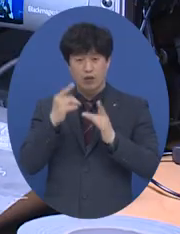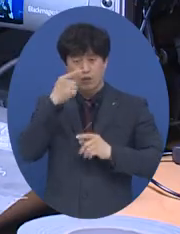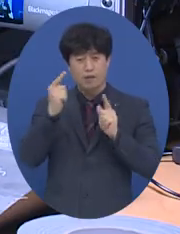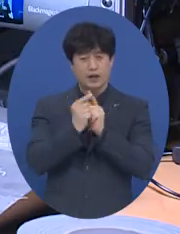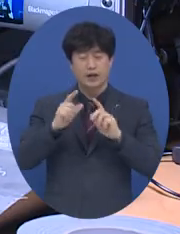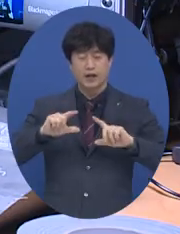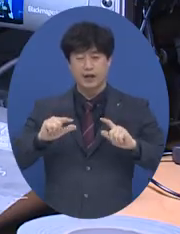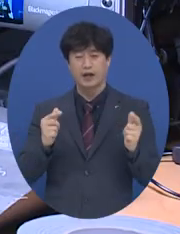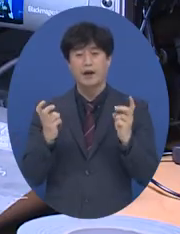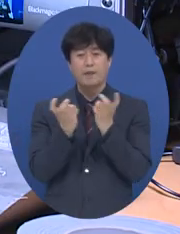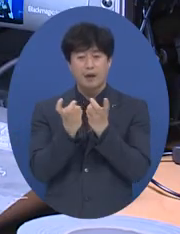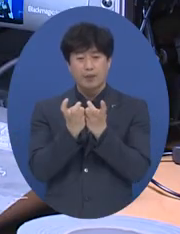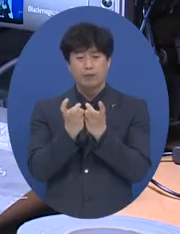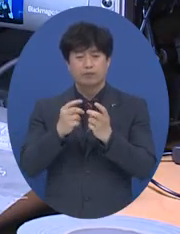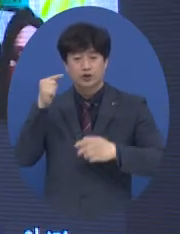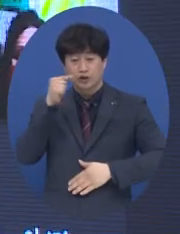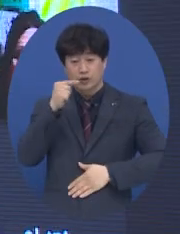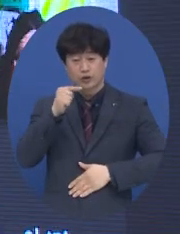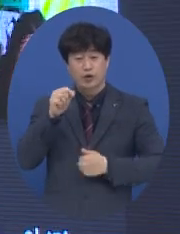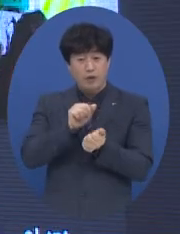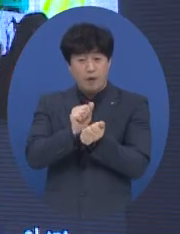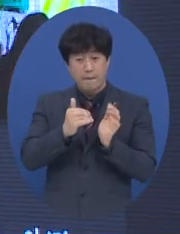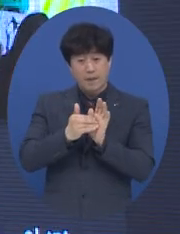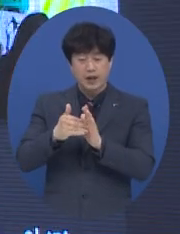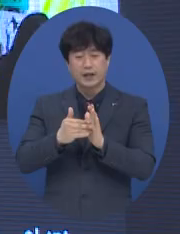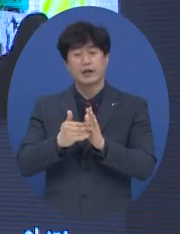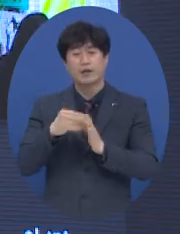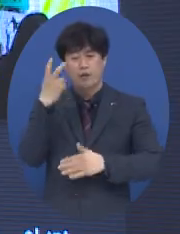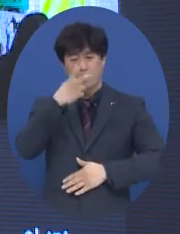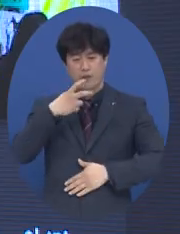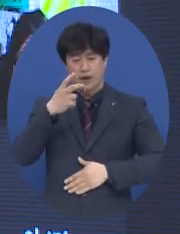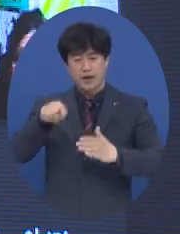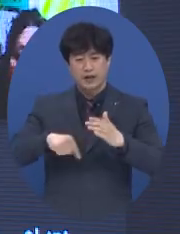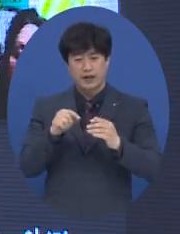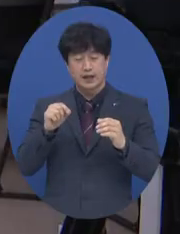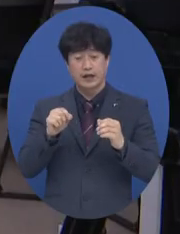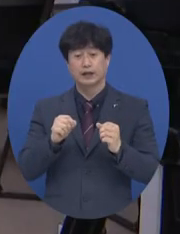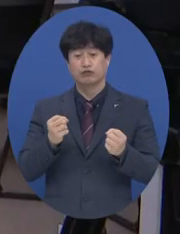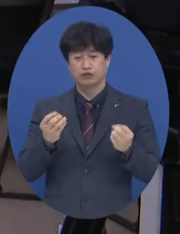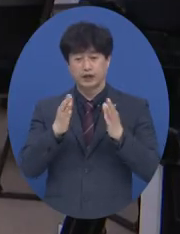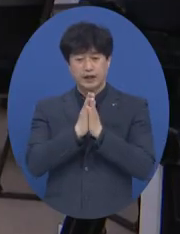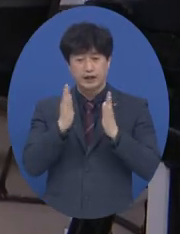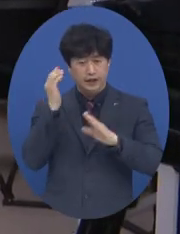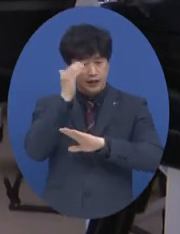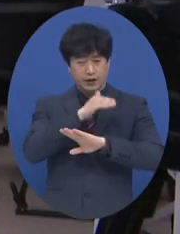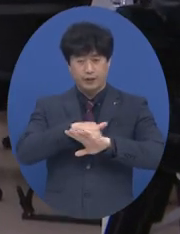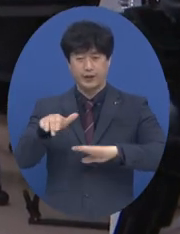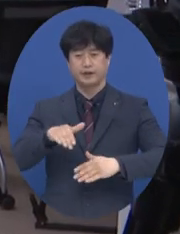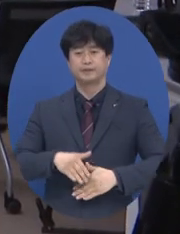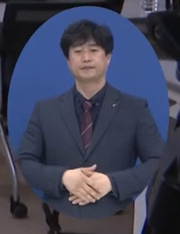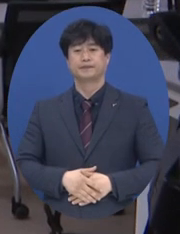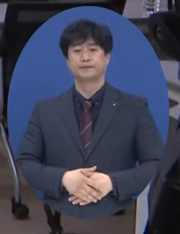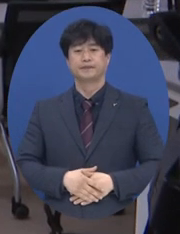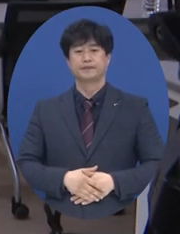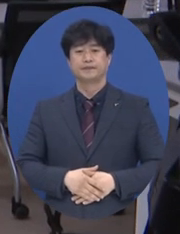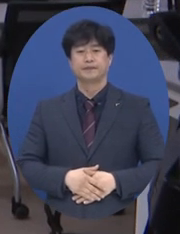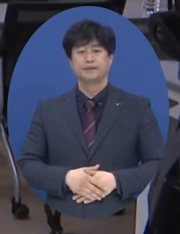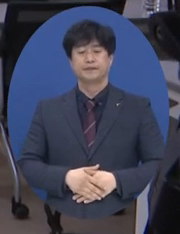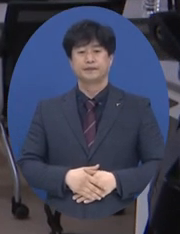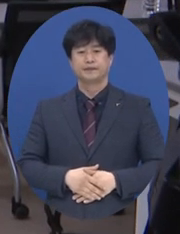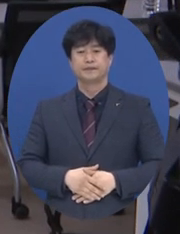도입하는 듯 철저한 방역 관리 아래 행사를 진행 한다는 방침입니다 경기 gtv 구형 술입니다